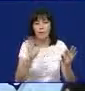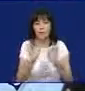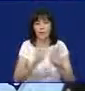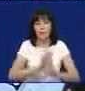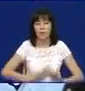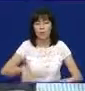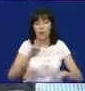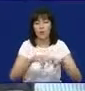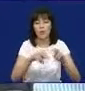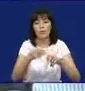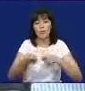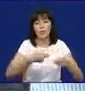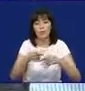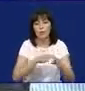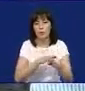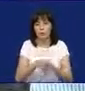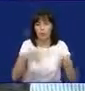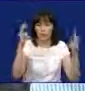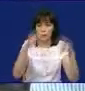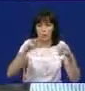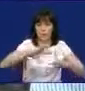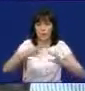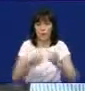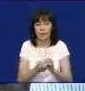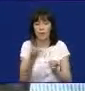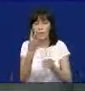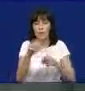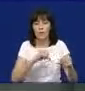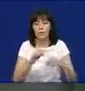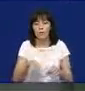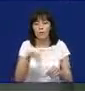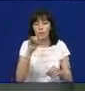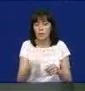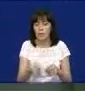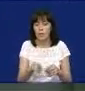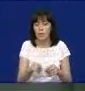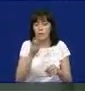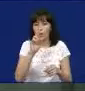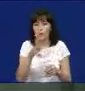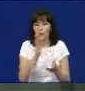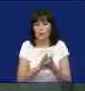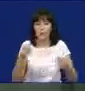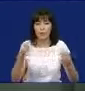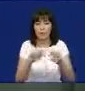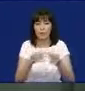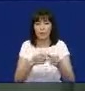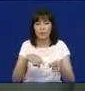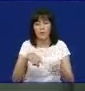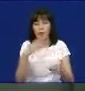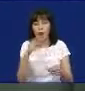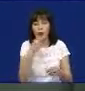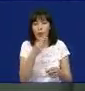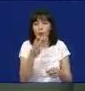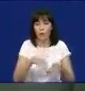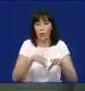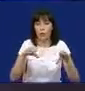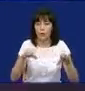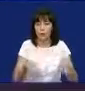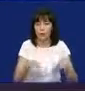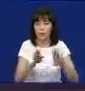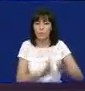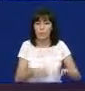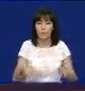Құрылыс басқармасы жүргізген мониторингтің нәтижесінде 4 нысанда ақаулар анықталған. Дергезінде дабыл қағуы тиіс аудан әкімінің орынбасары мен